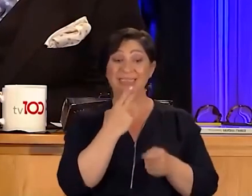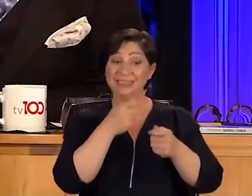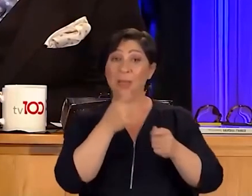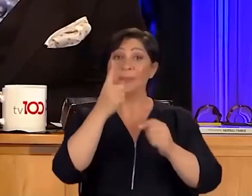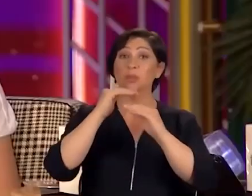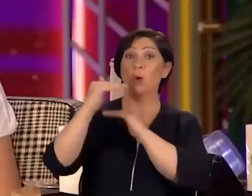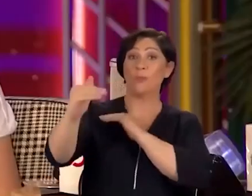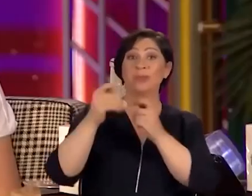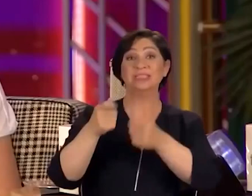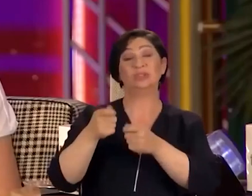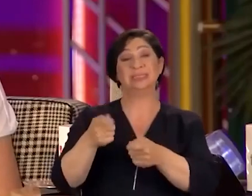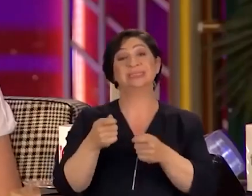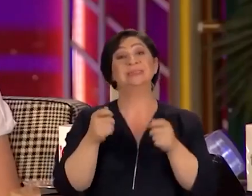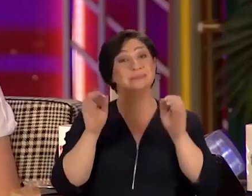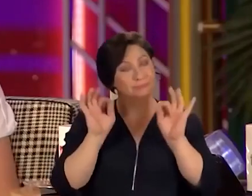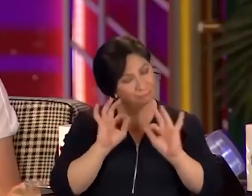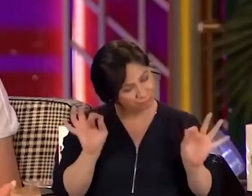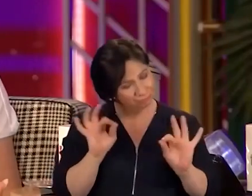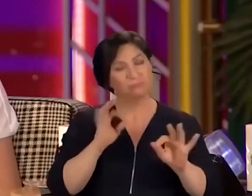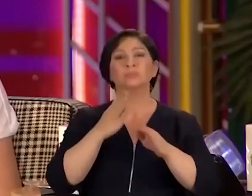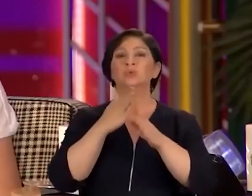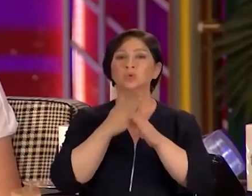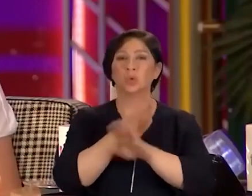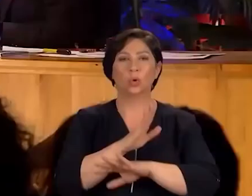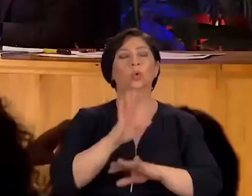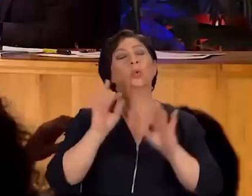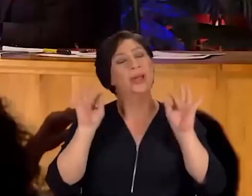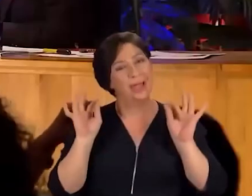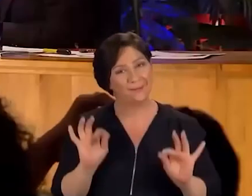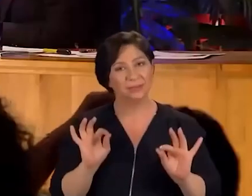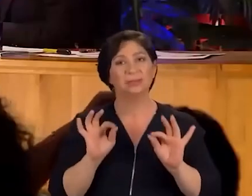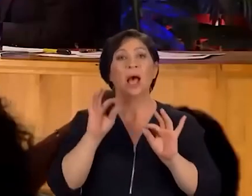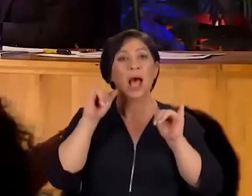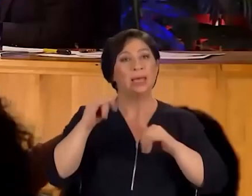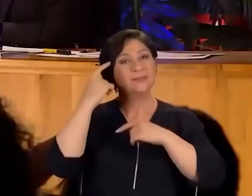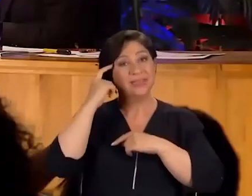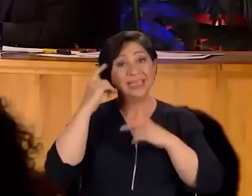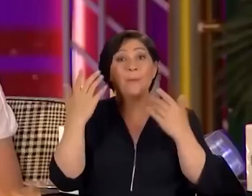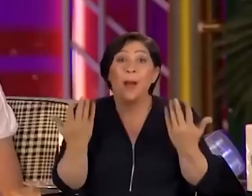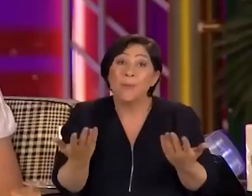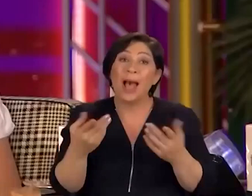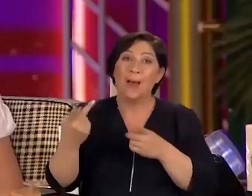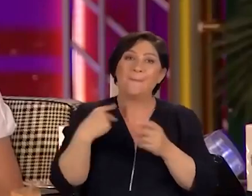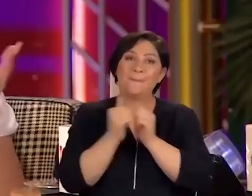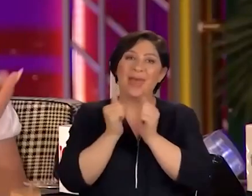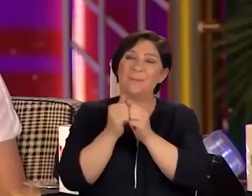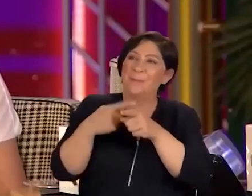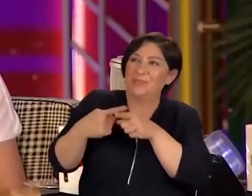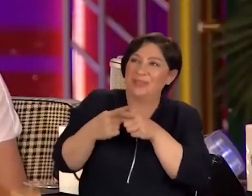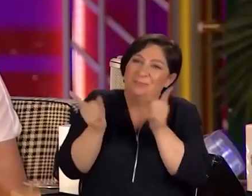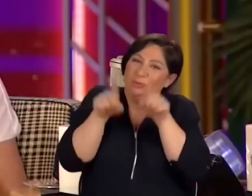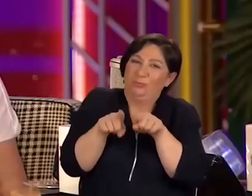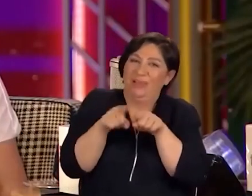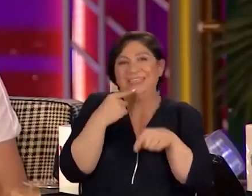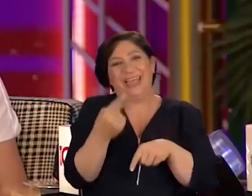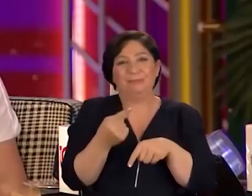toplumu yetiştirirsin. Bravo. Aynen. Çok önemli, çok önemli. Aynen. Burada yani evet, aynı fikirdeyim ama beraber ortak payda da buluşmak